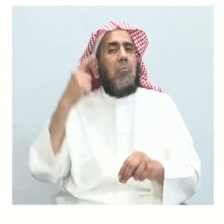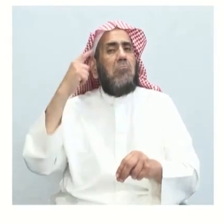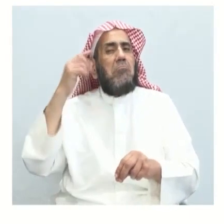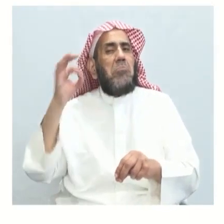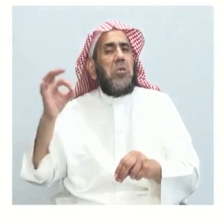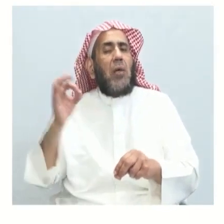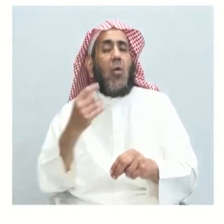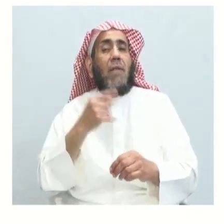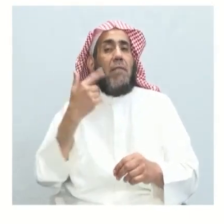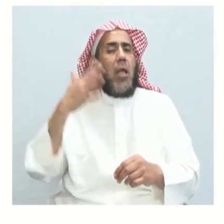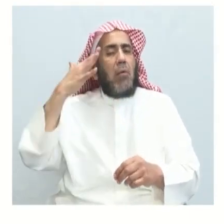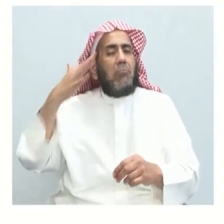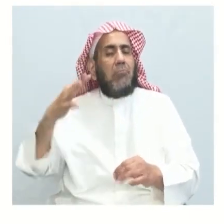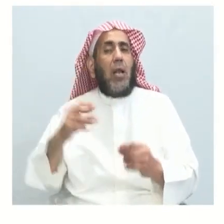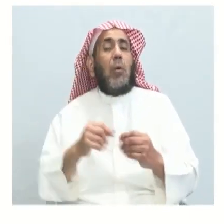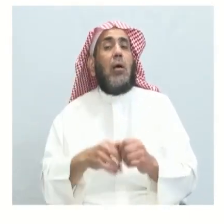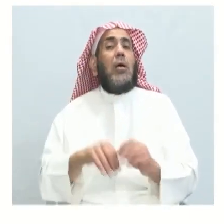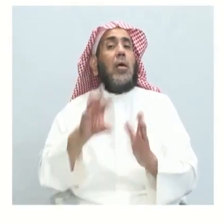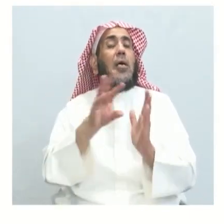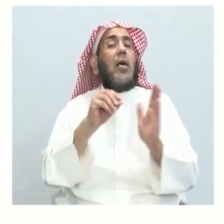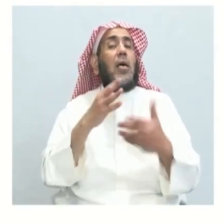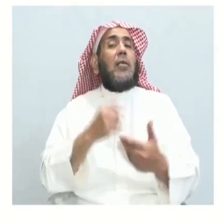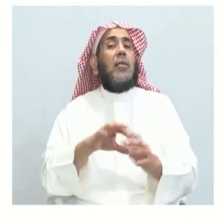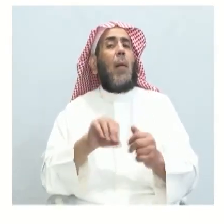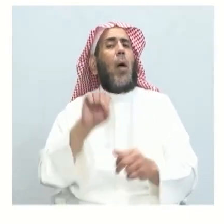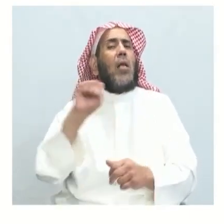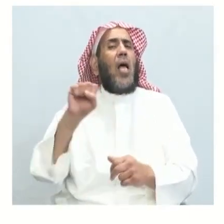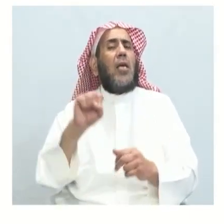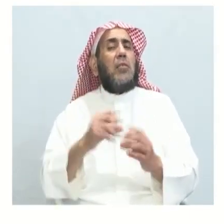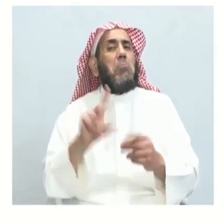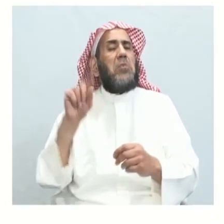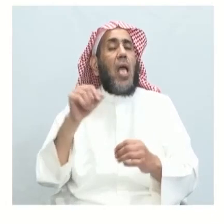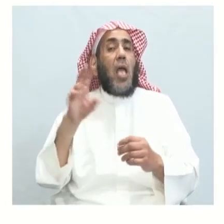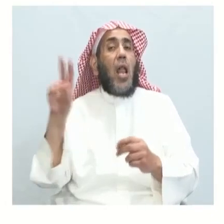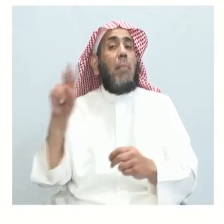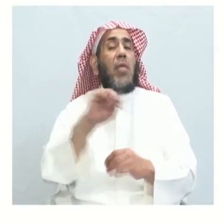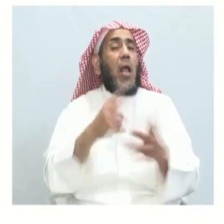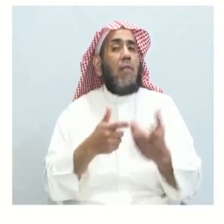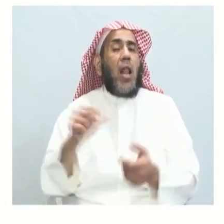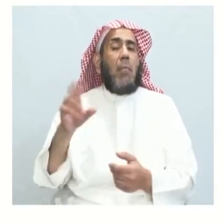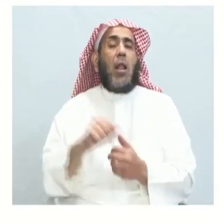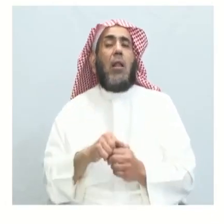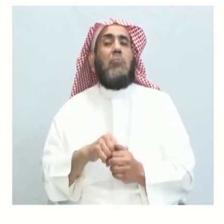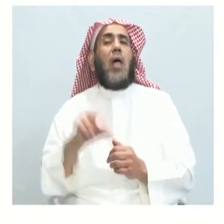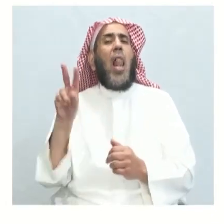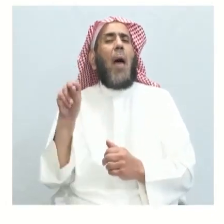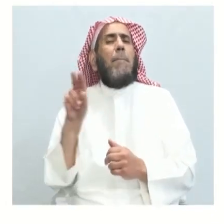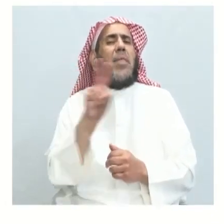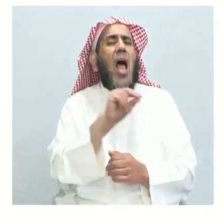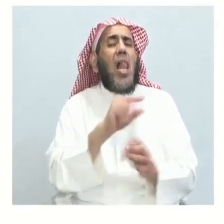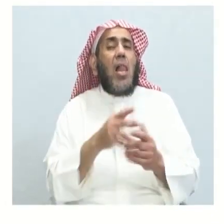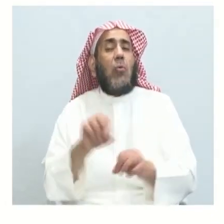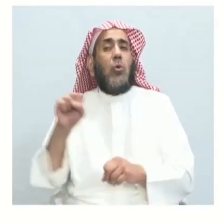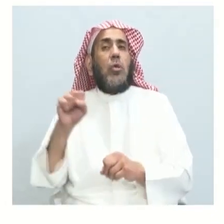في في كلامهم خصائص الامثال اهم خصائص الامثال بما تتميز الامثال طبعا لاحظ الامثال هنا من